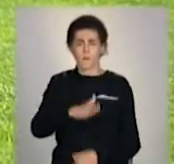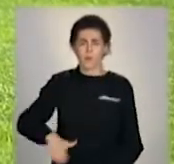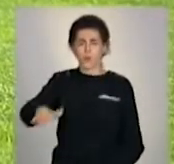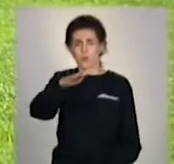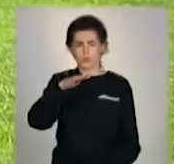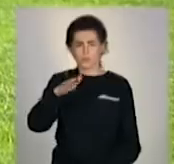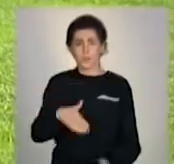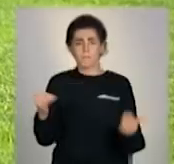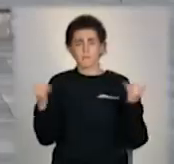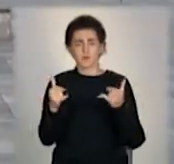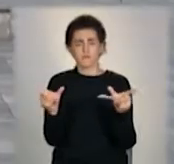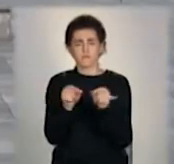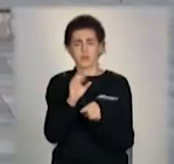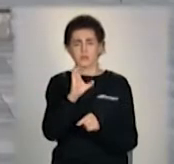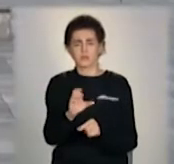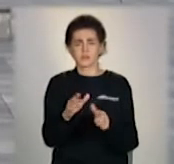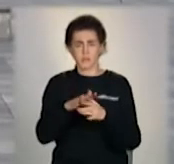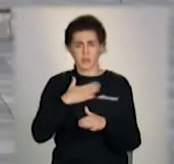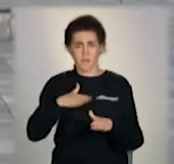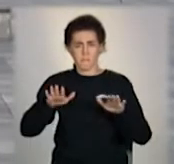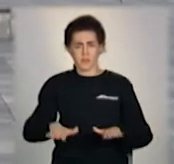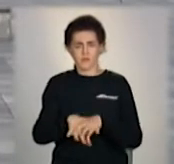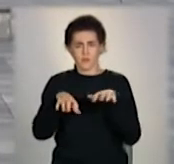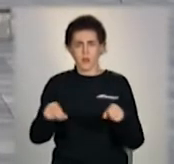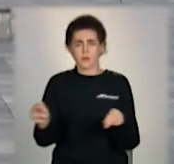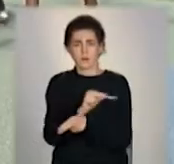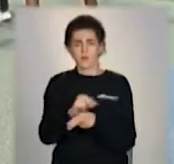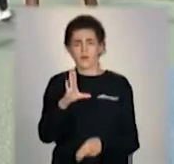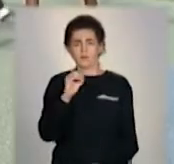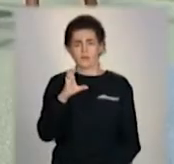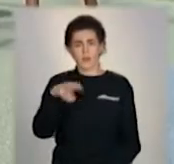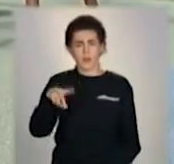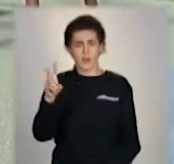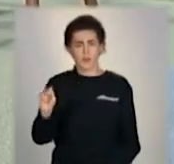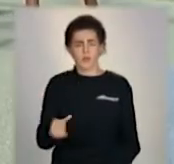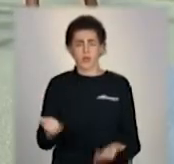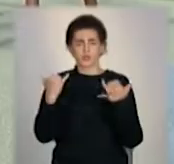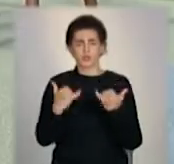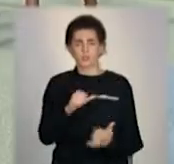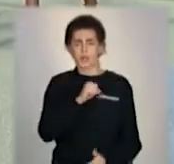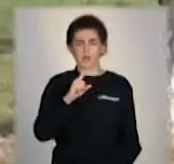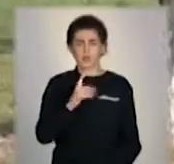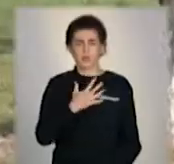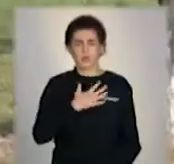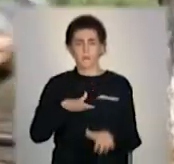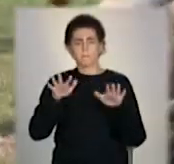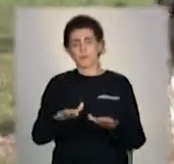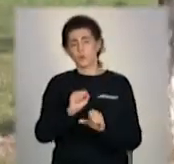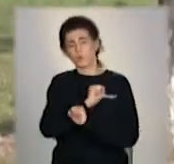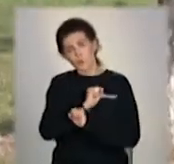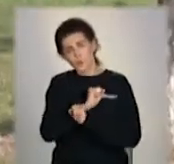Також металурги разом із муніципалітетом провели ремонт парку «Веселка». Тепер це улюблене місце відпочинку для